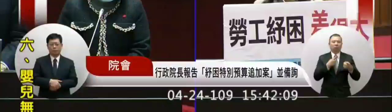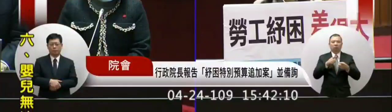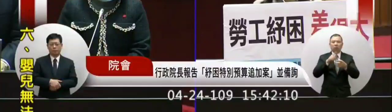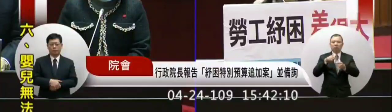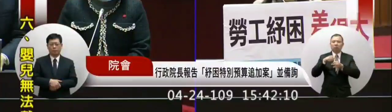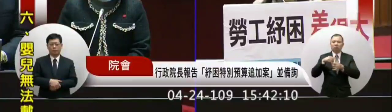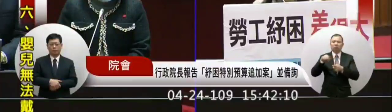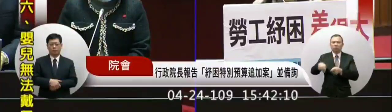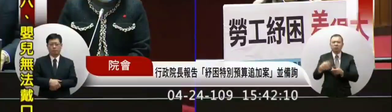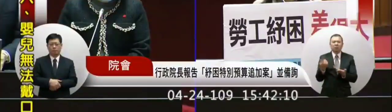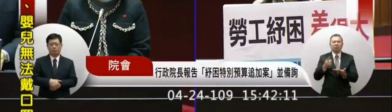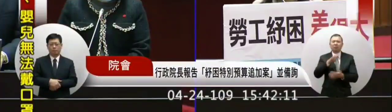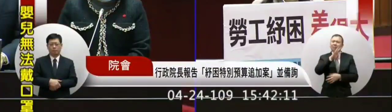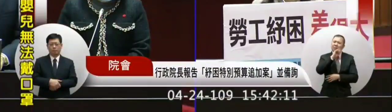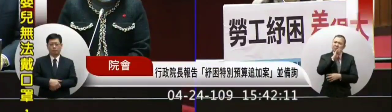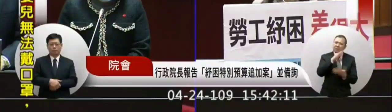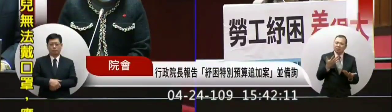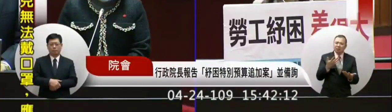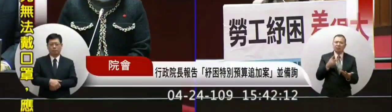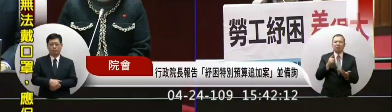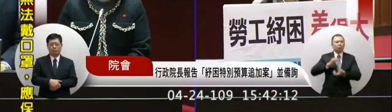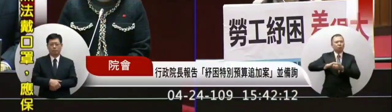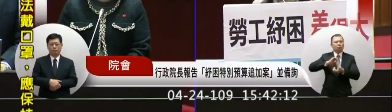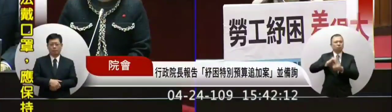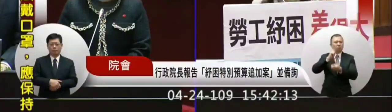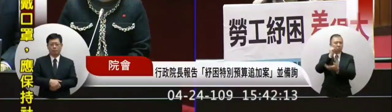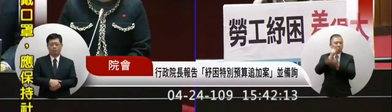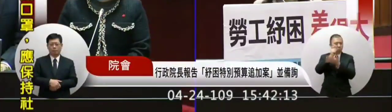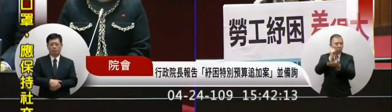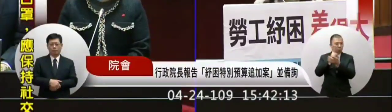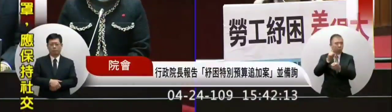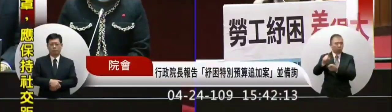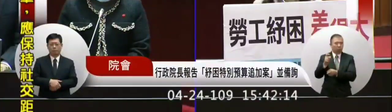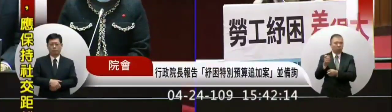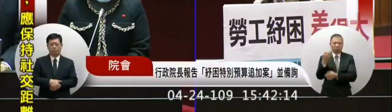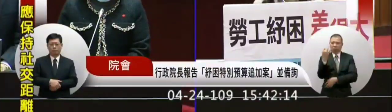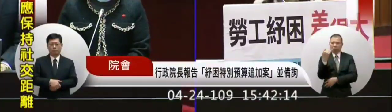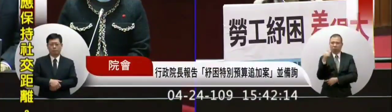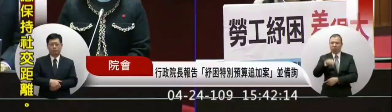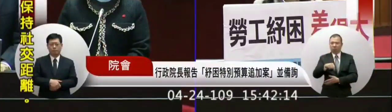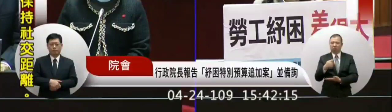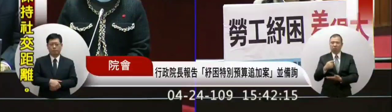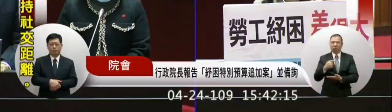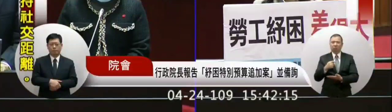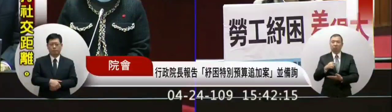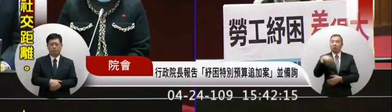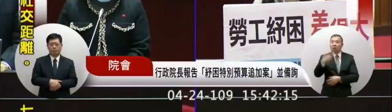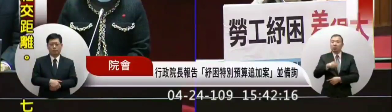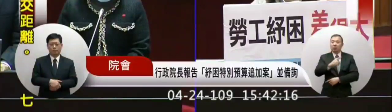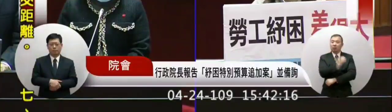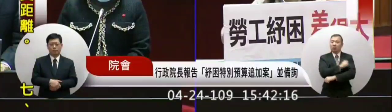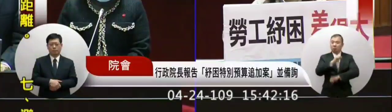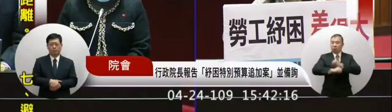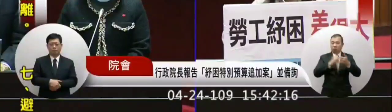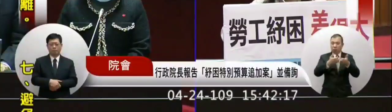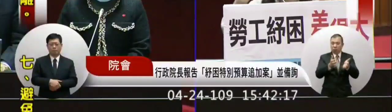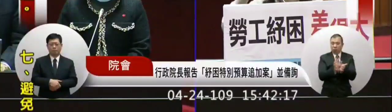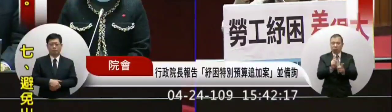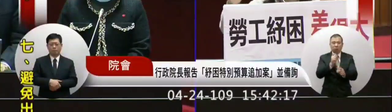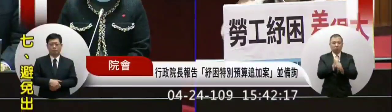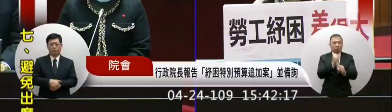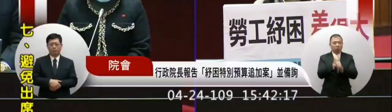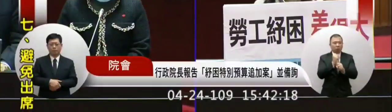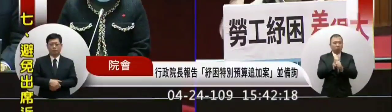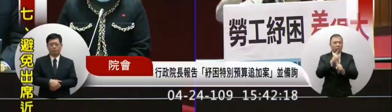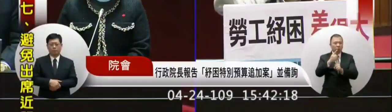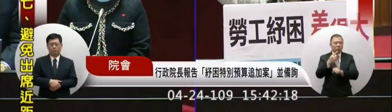定跟他收入有关啊。可是我们明明劳动部很清楚职业工会的性质，可是你却这样一刀切，